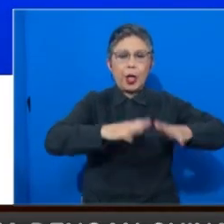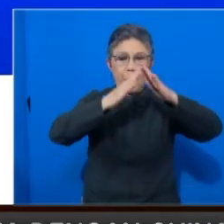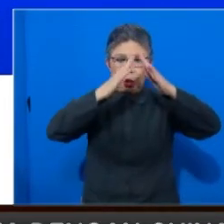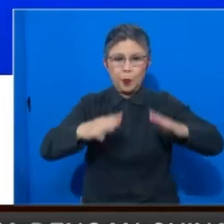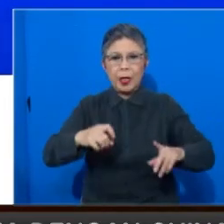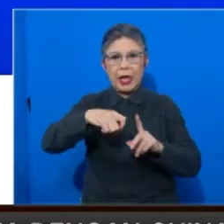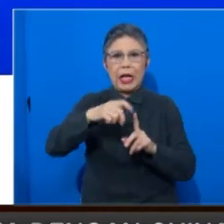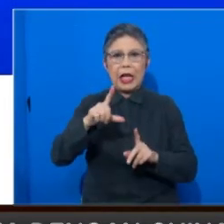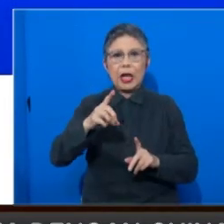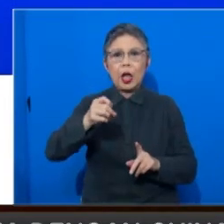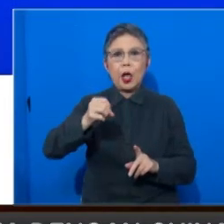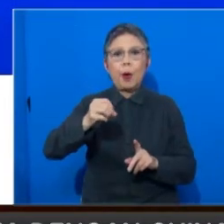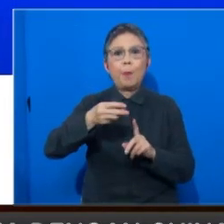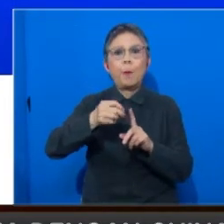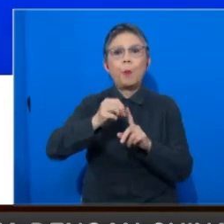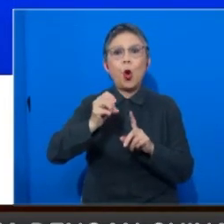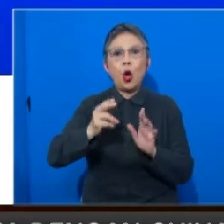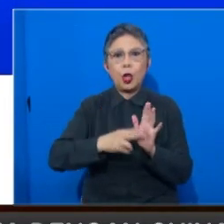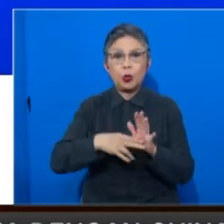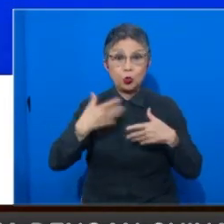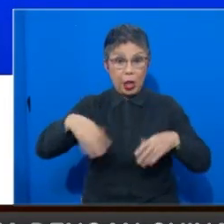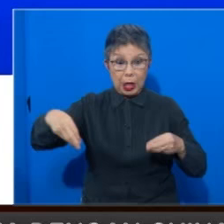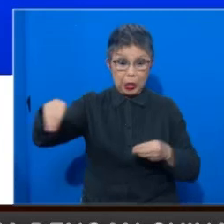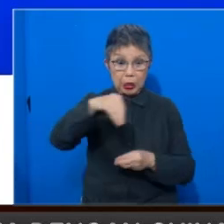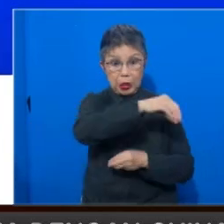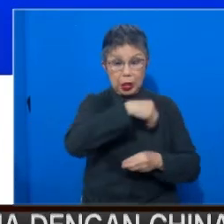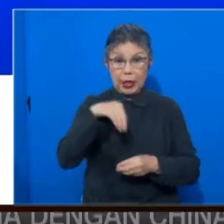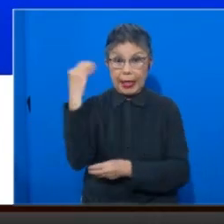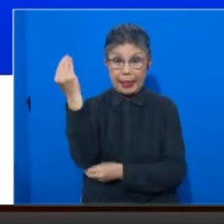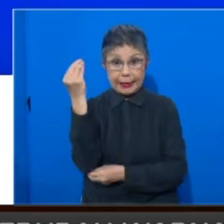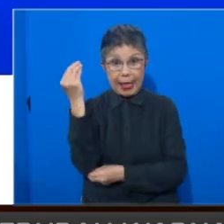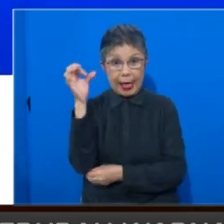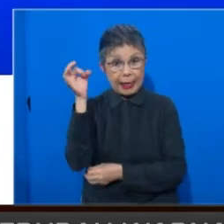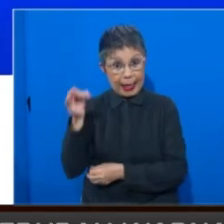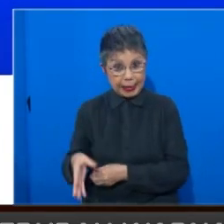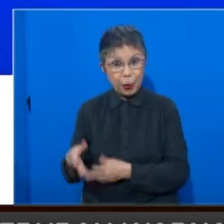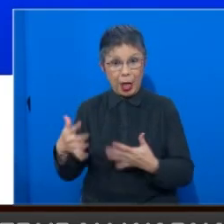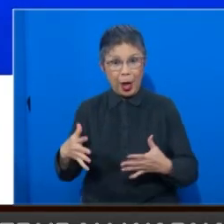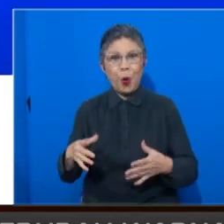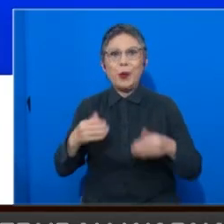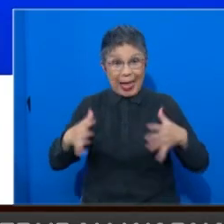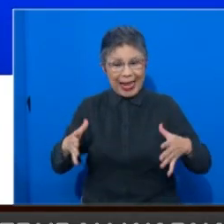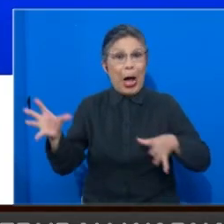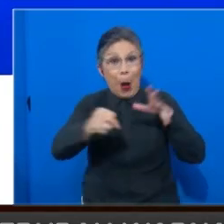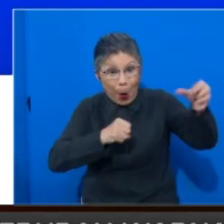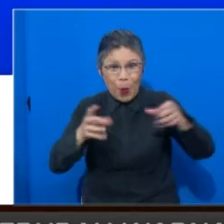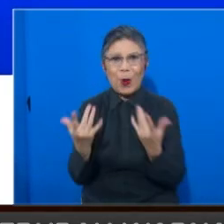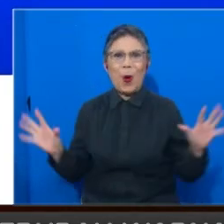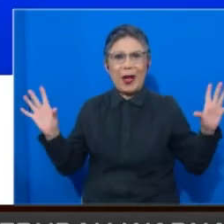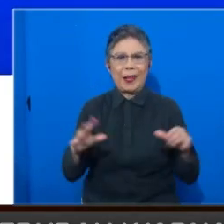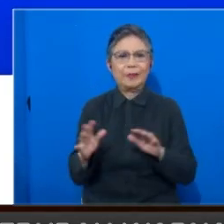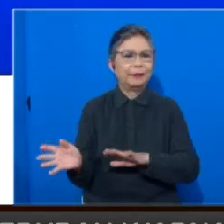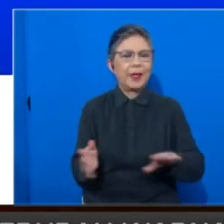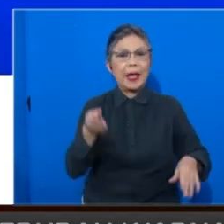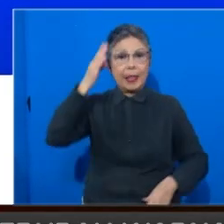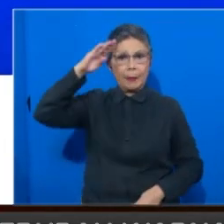klepon. Usai diarak keliling desa, jajanan tradisional Jawa ini kemudian diperebutkan warga. Nah, sementara itu di Blitar